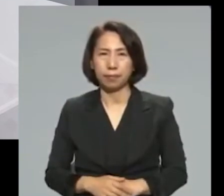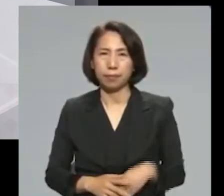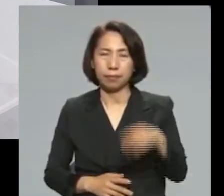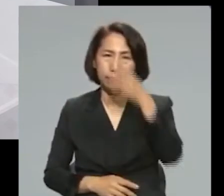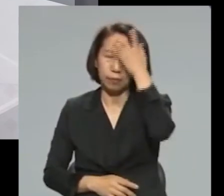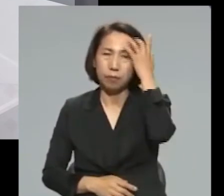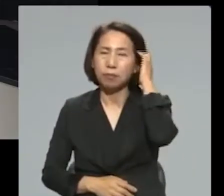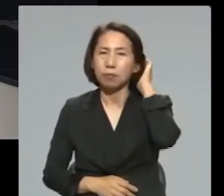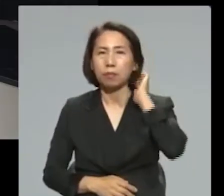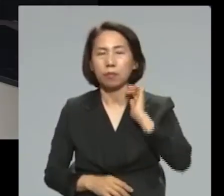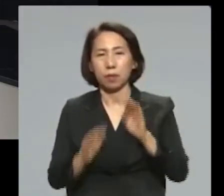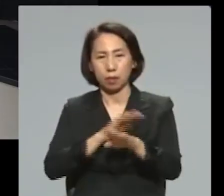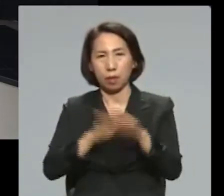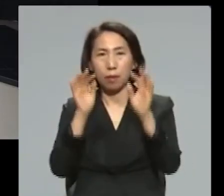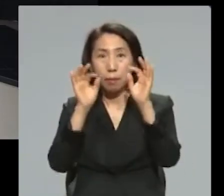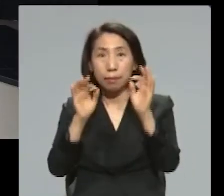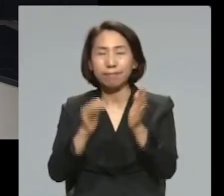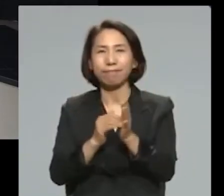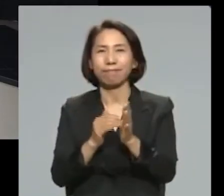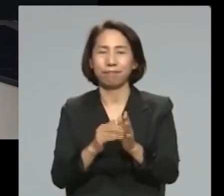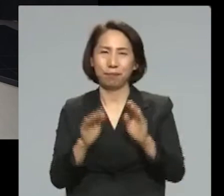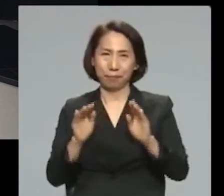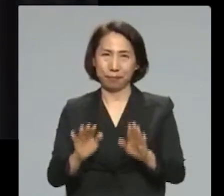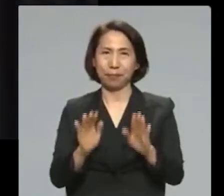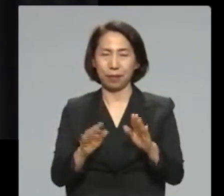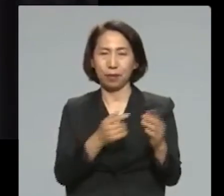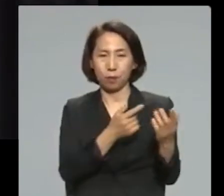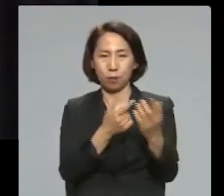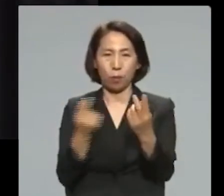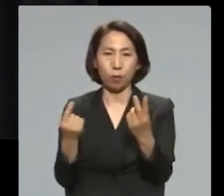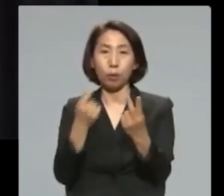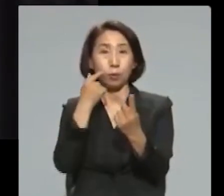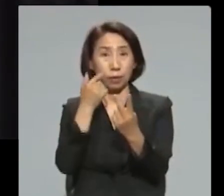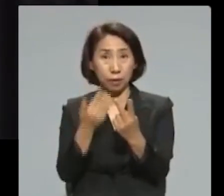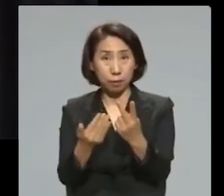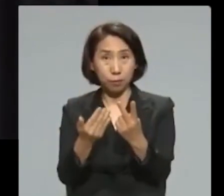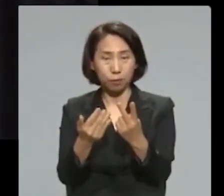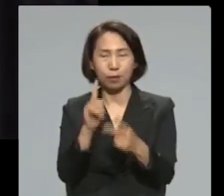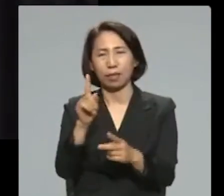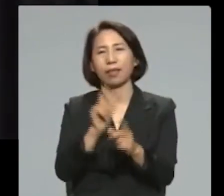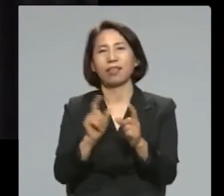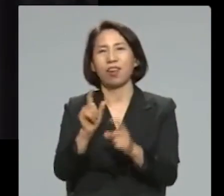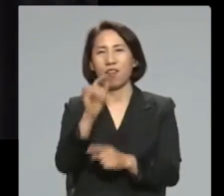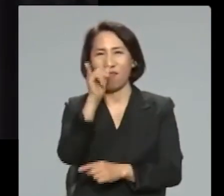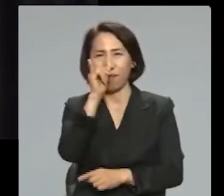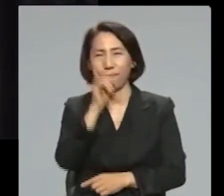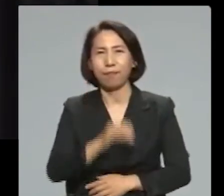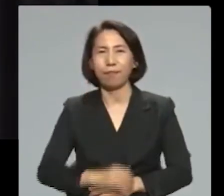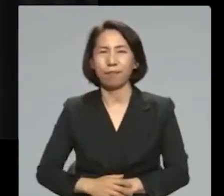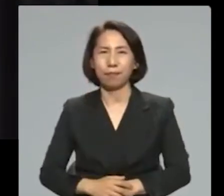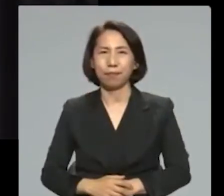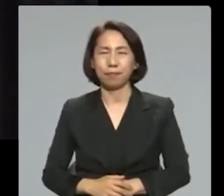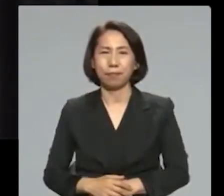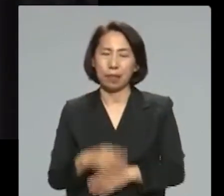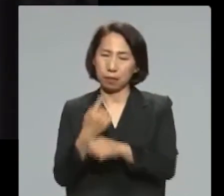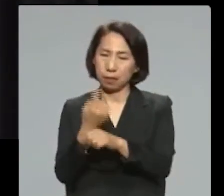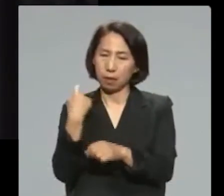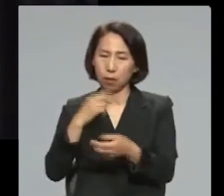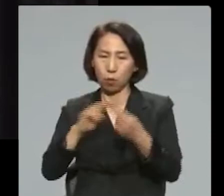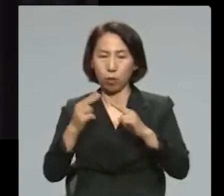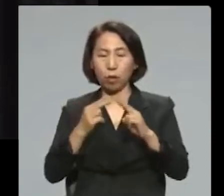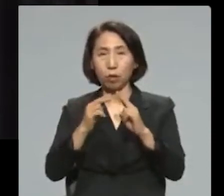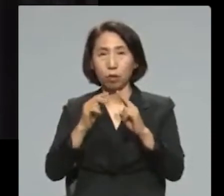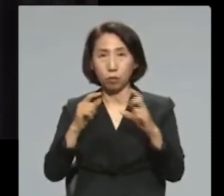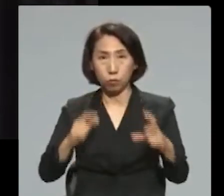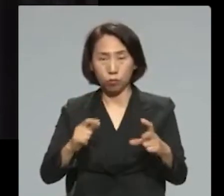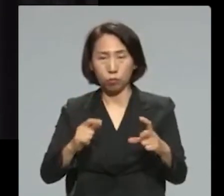네, 잘 들었습니다. 네, 이번에는 공통 질문을 하나 더 드리겠습니다. 지난해 고령군의 전입